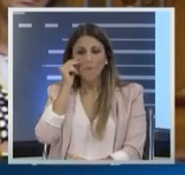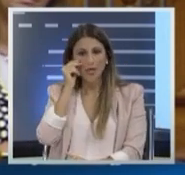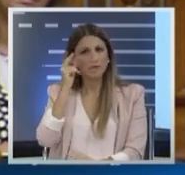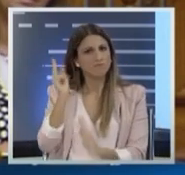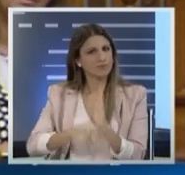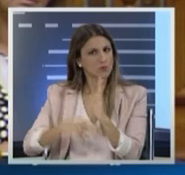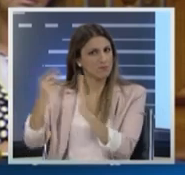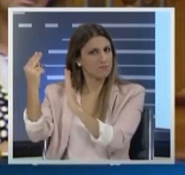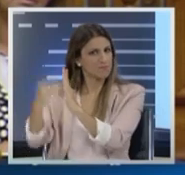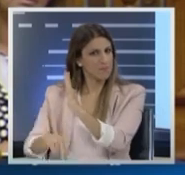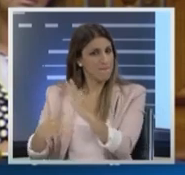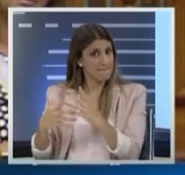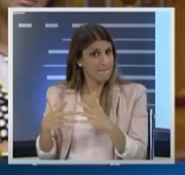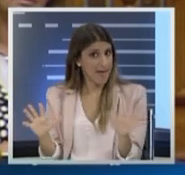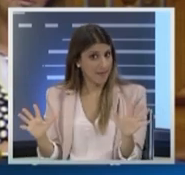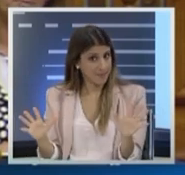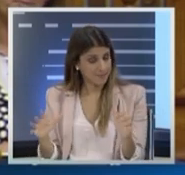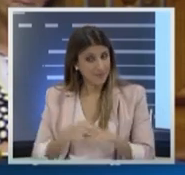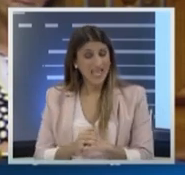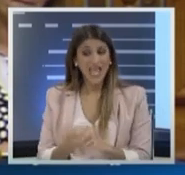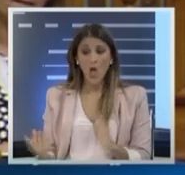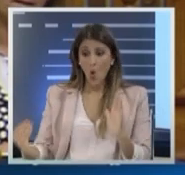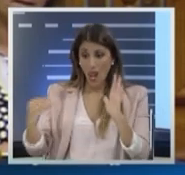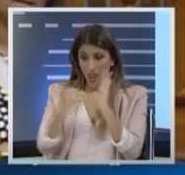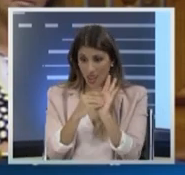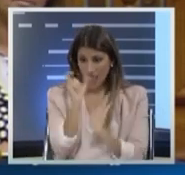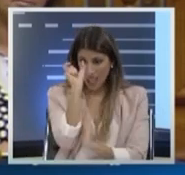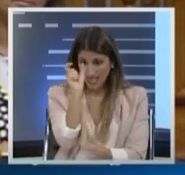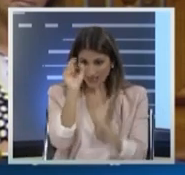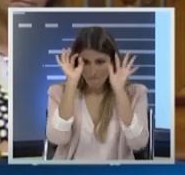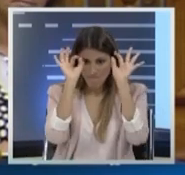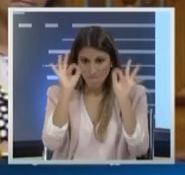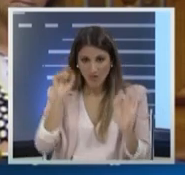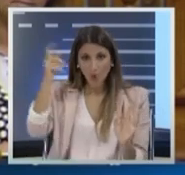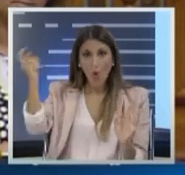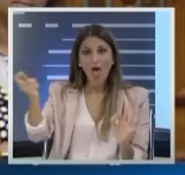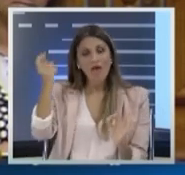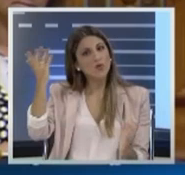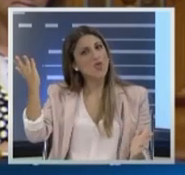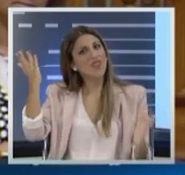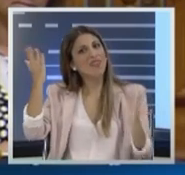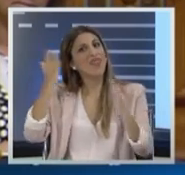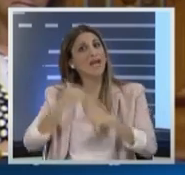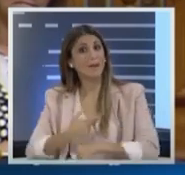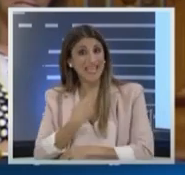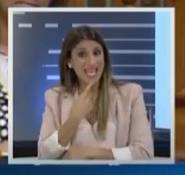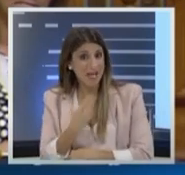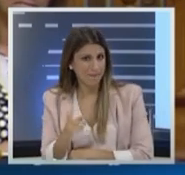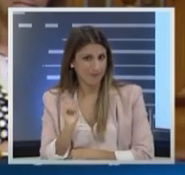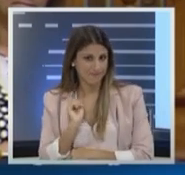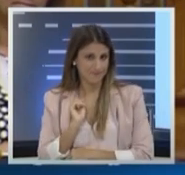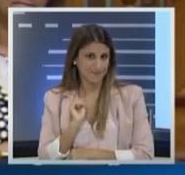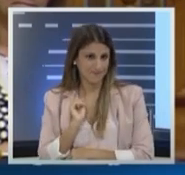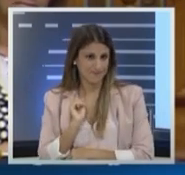υπογράψει δεν αναφέρεται η έννοια μακεδονικό έθνος. Και έκανε μία ακόμα από τις